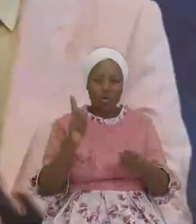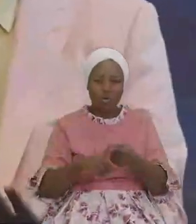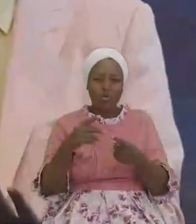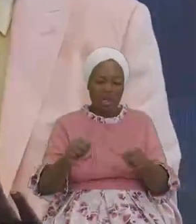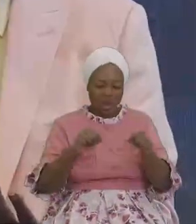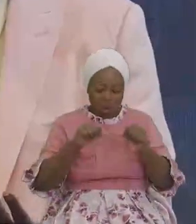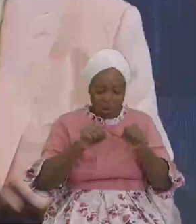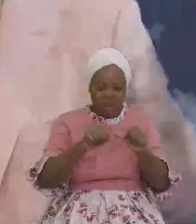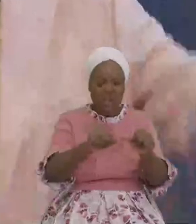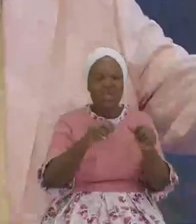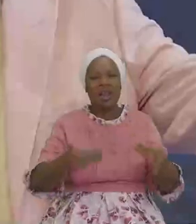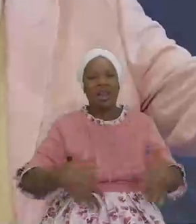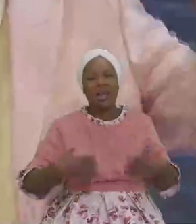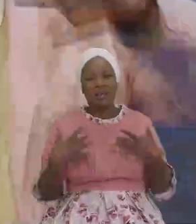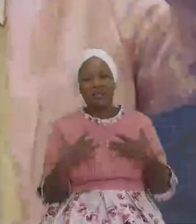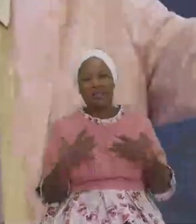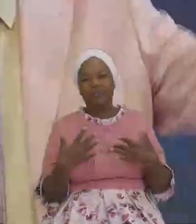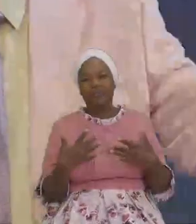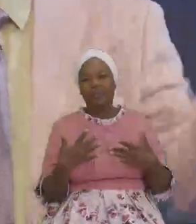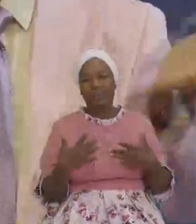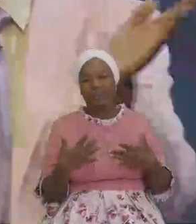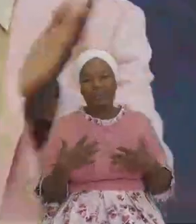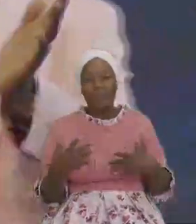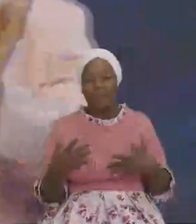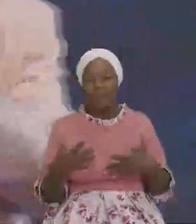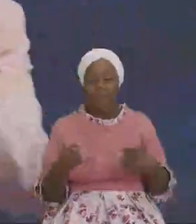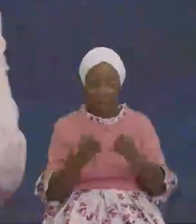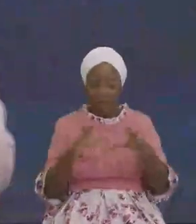Son appel à la vie abondante.